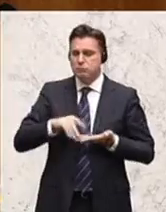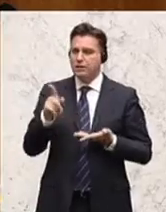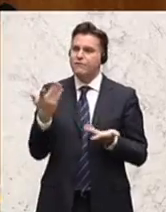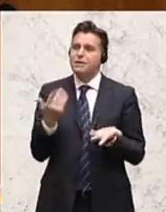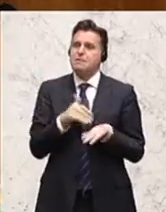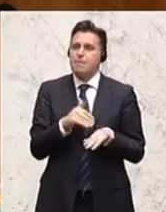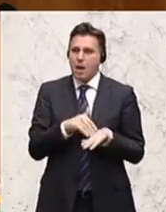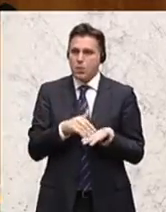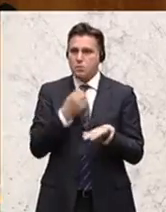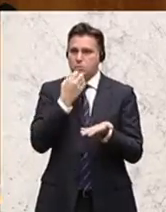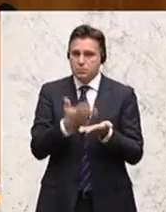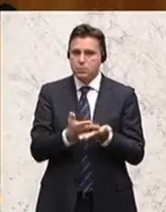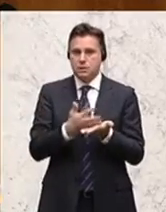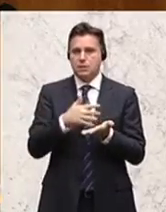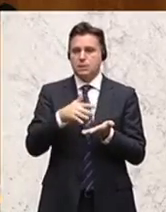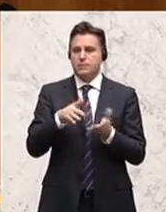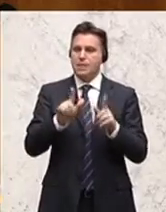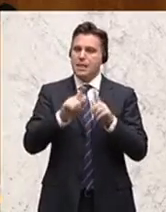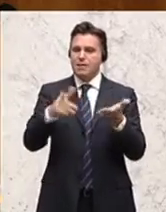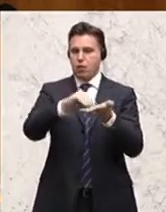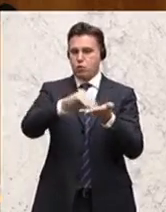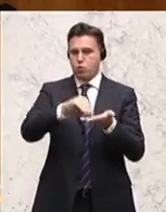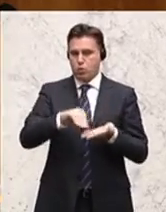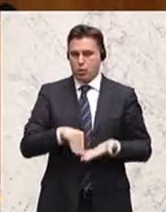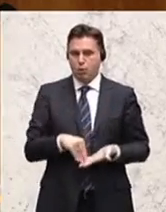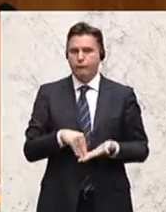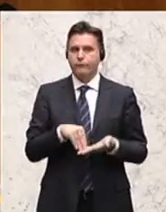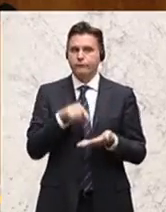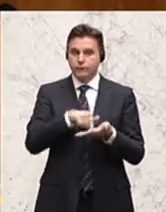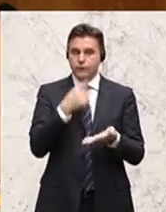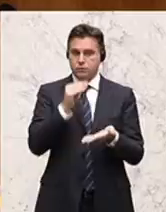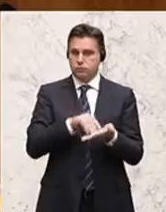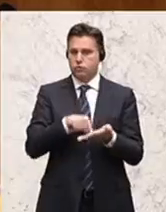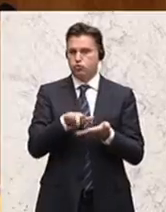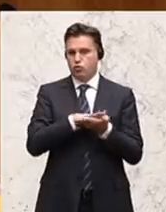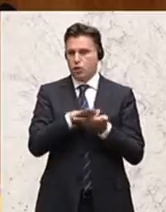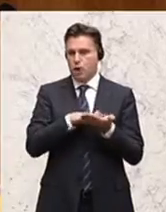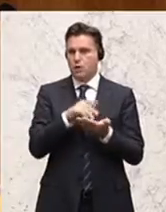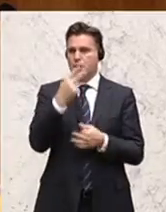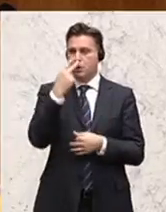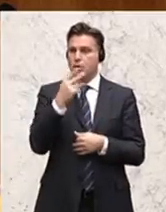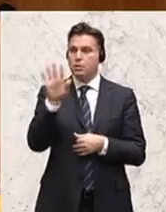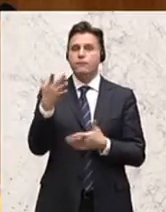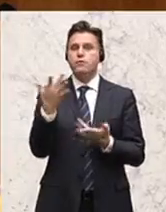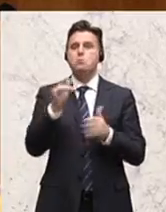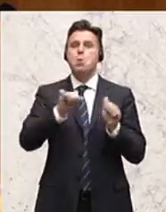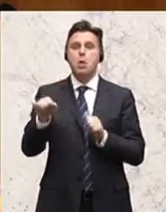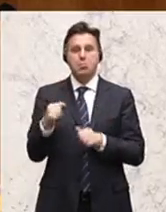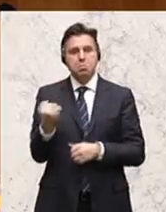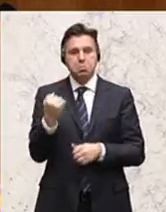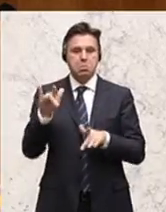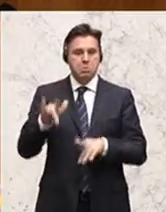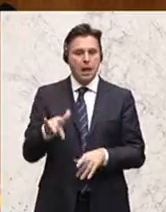ist, in literarische Texte schreiben und auch zeigen, welches Potenzial in behinderten Menschen steckt,